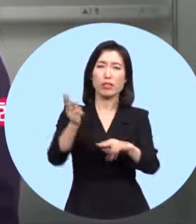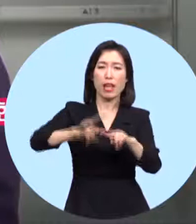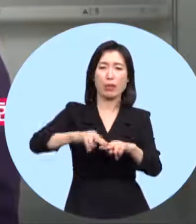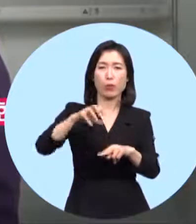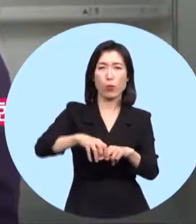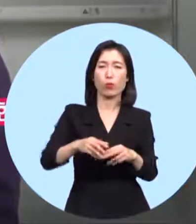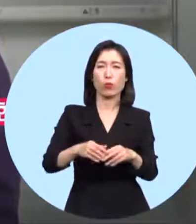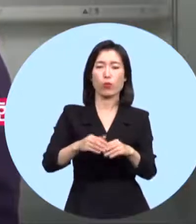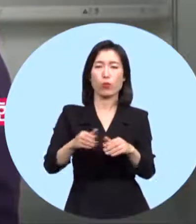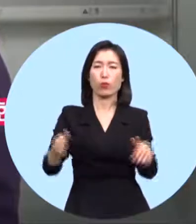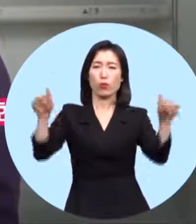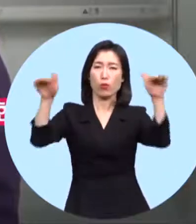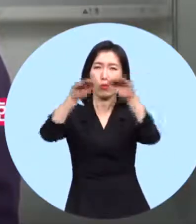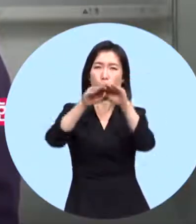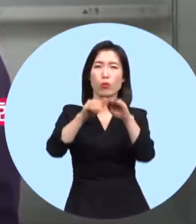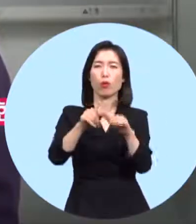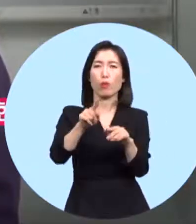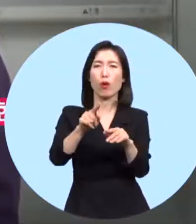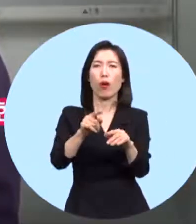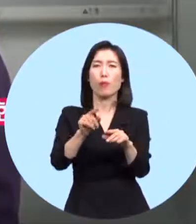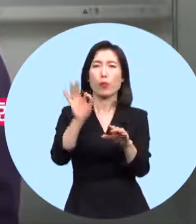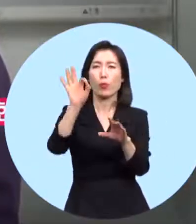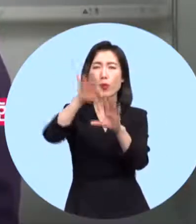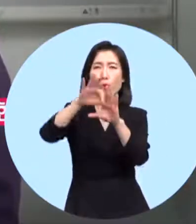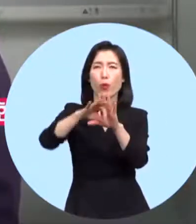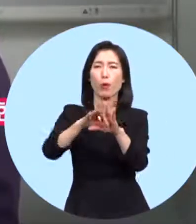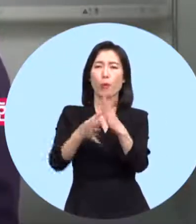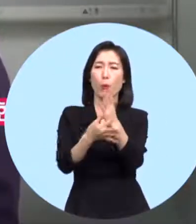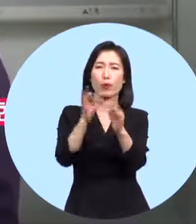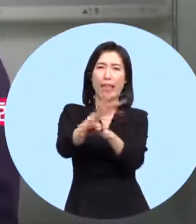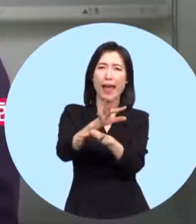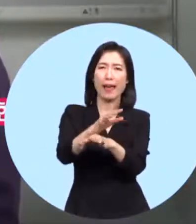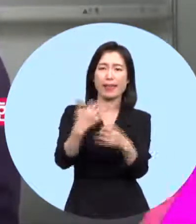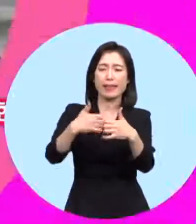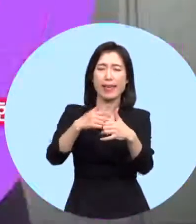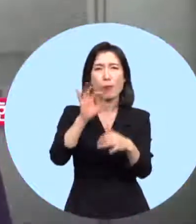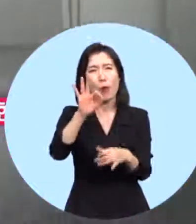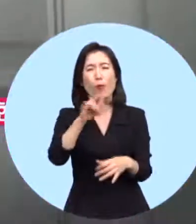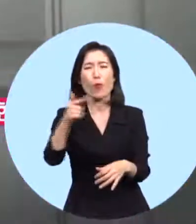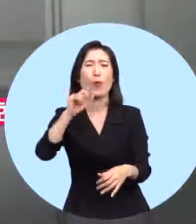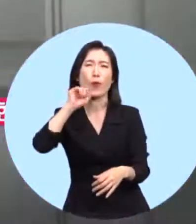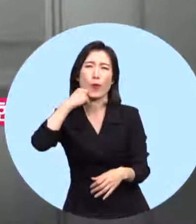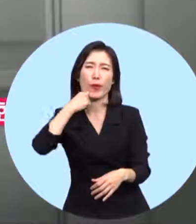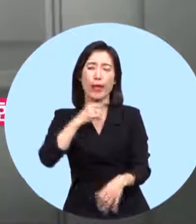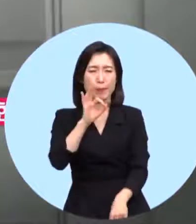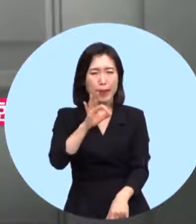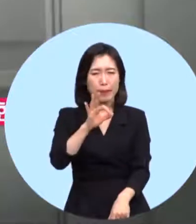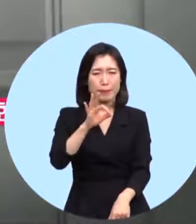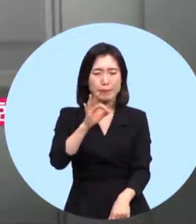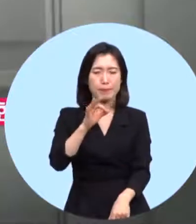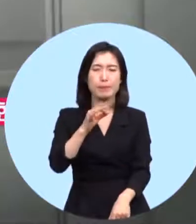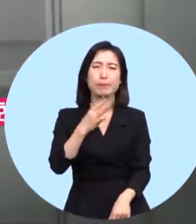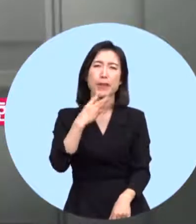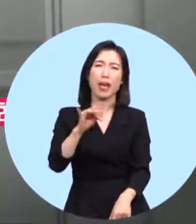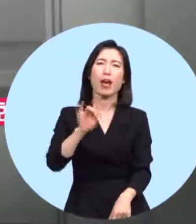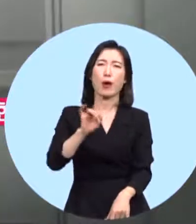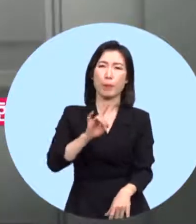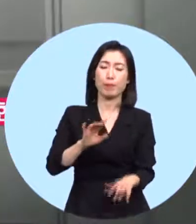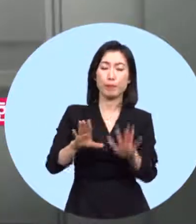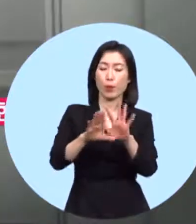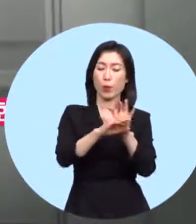사람이 없고 덩그러니 있는 자동 발매기가 너무나 어렵습니다. 그래서 생각했습니다.